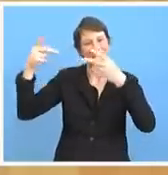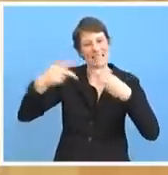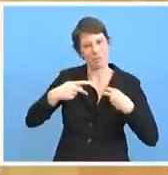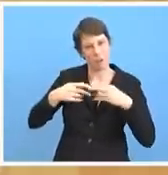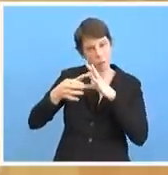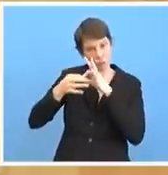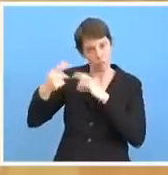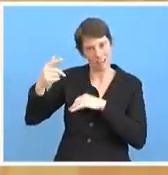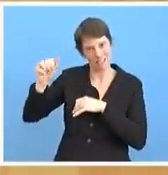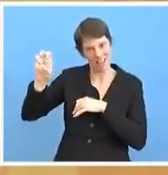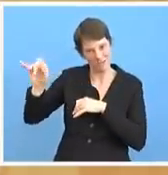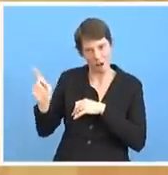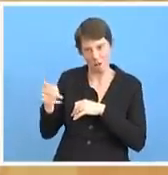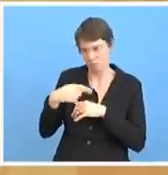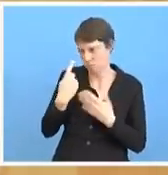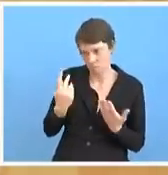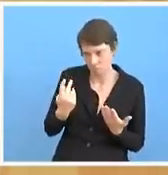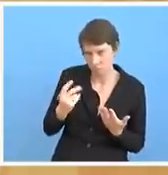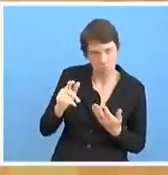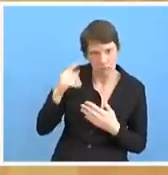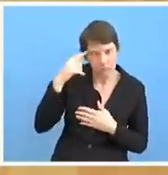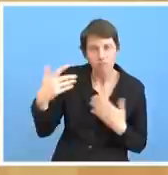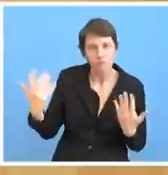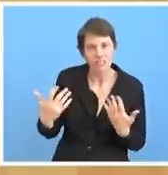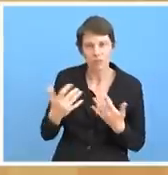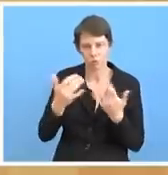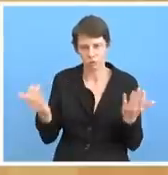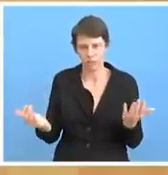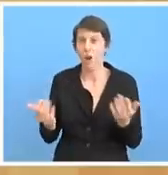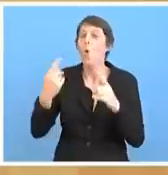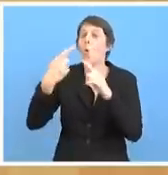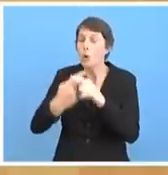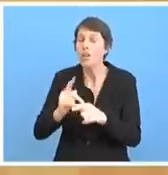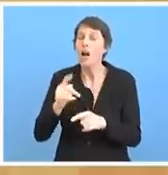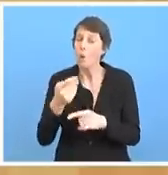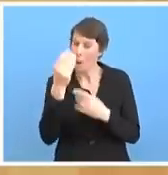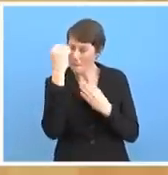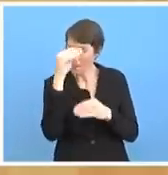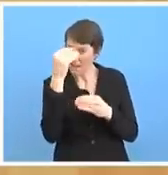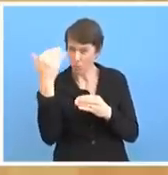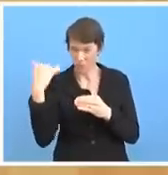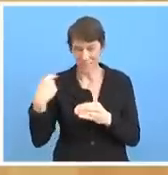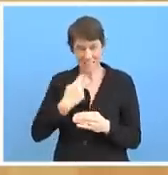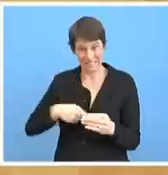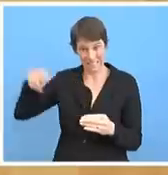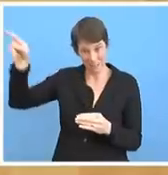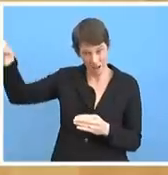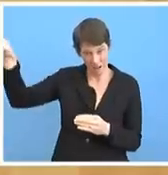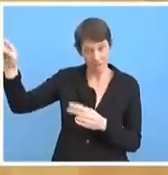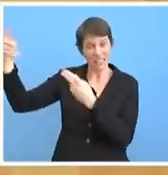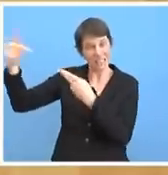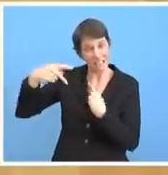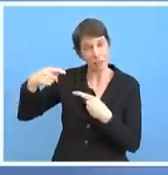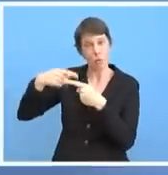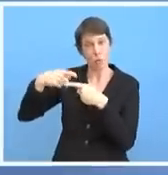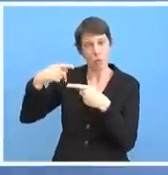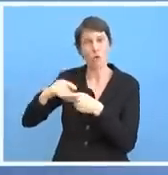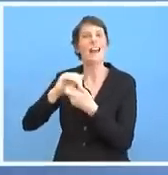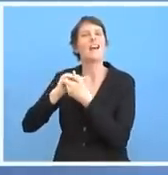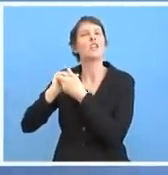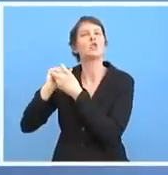AA, stimmt die Meldung, dass es Druck von Seiten Chinas gab, die Lieferung und die Entgegennahme dieser Solidaritätslieferung